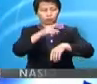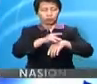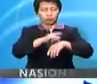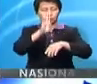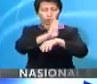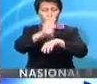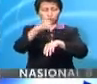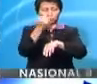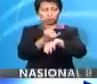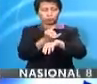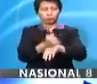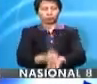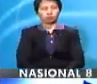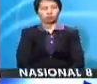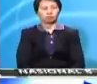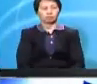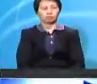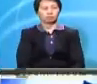Jalil.